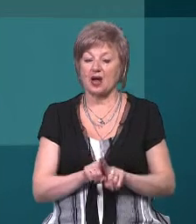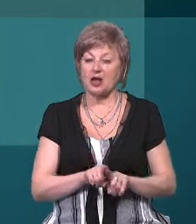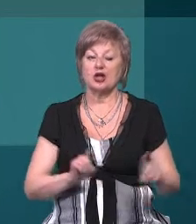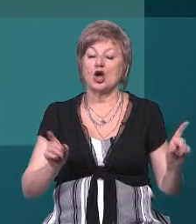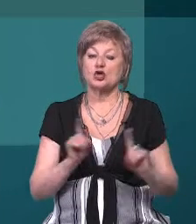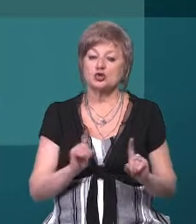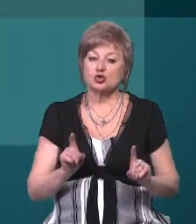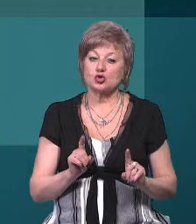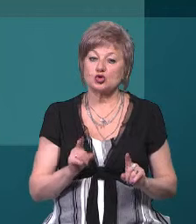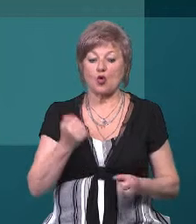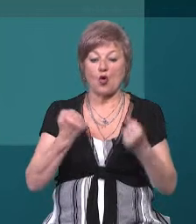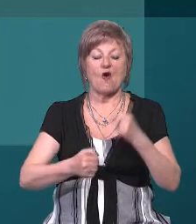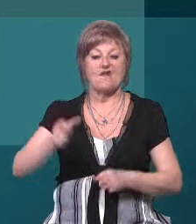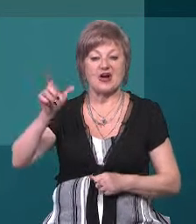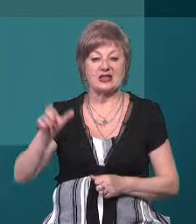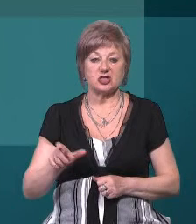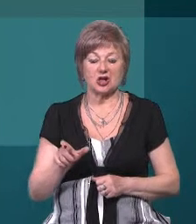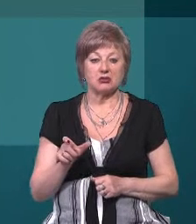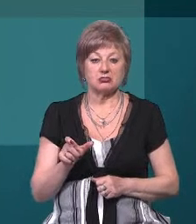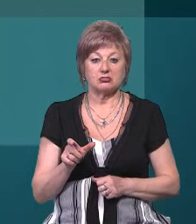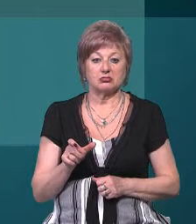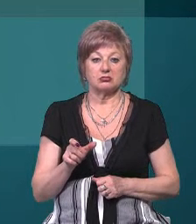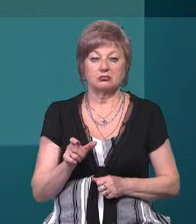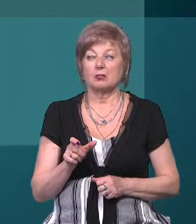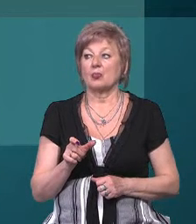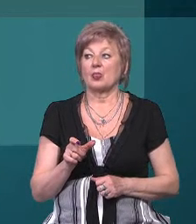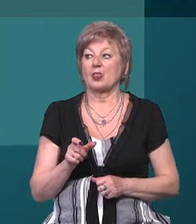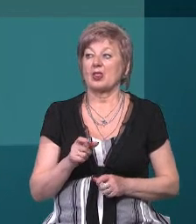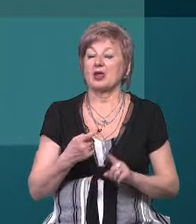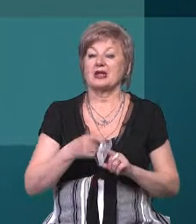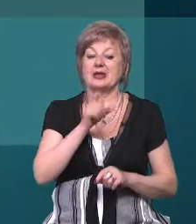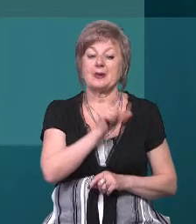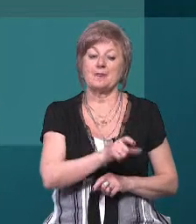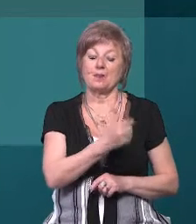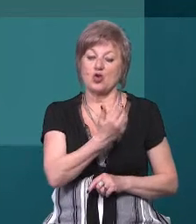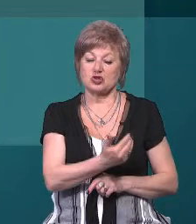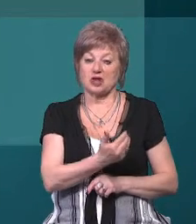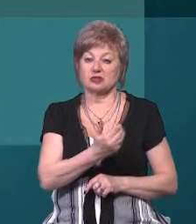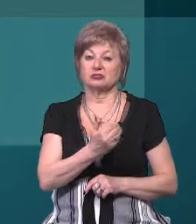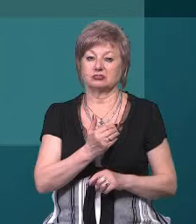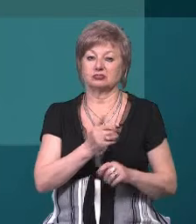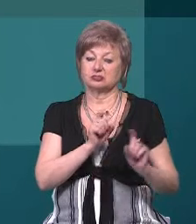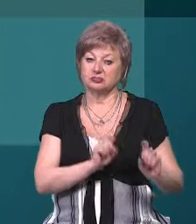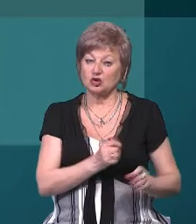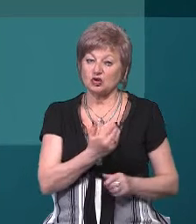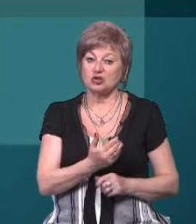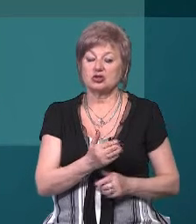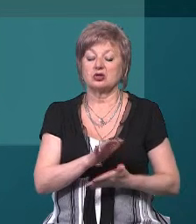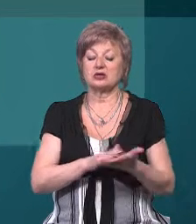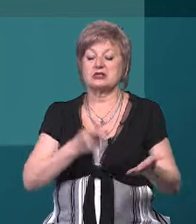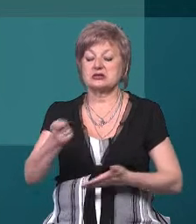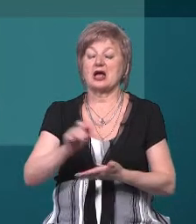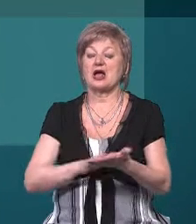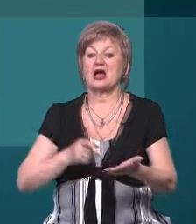що водій Штепа та пасажир Ярмохін подали заяву